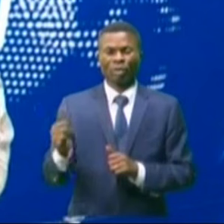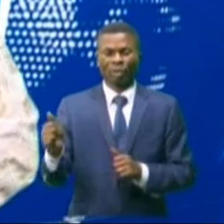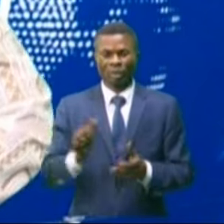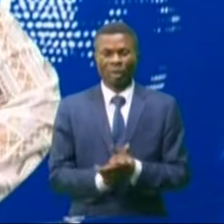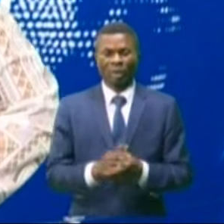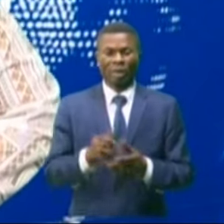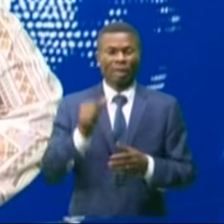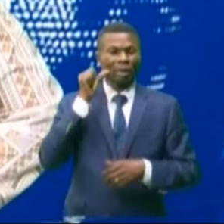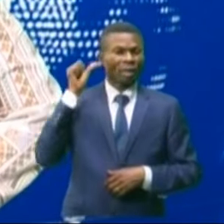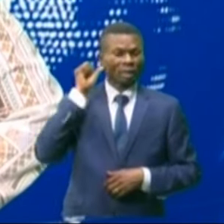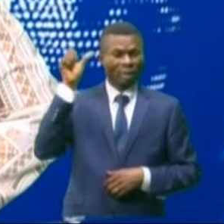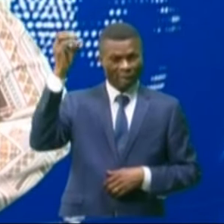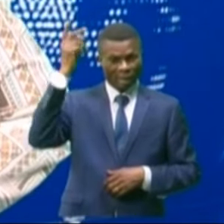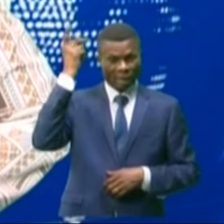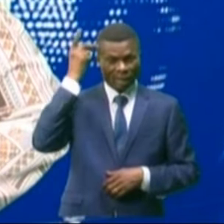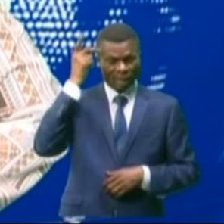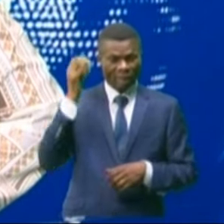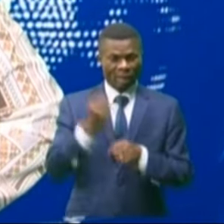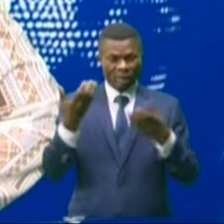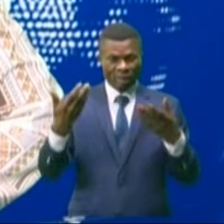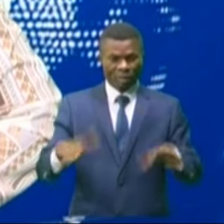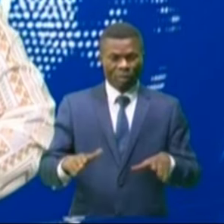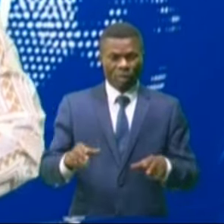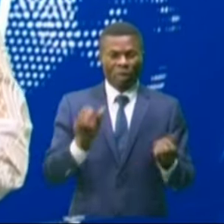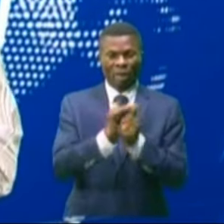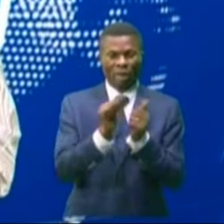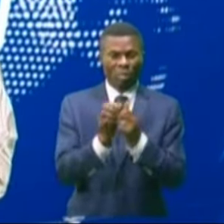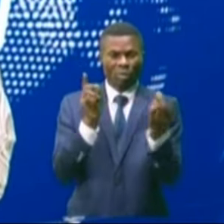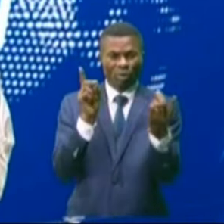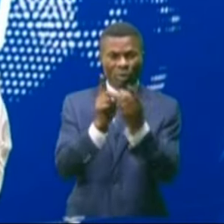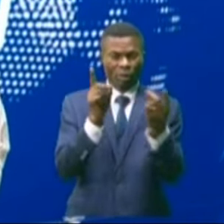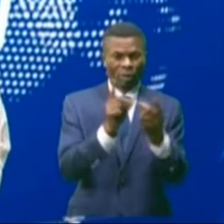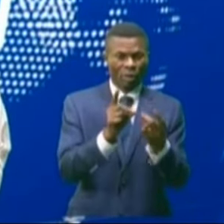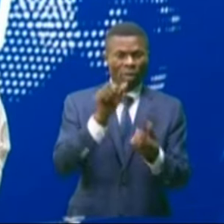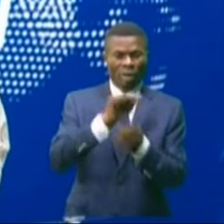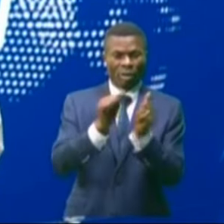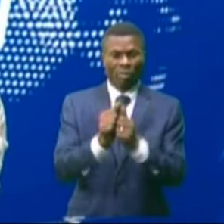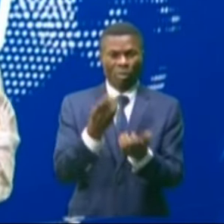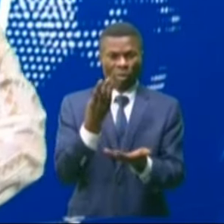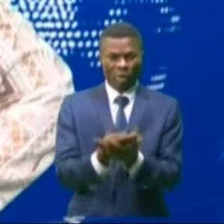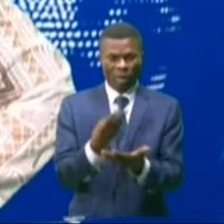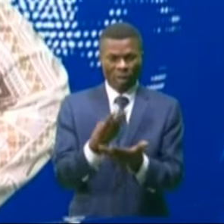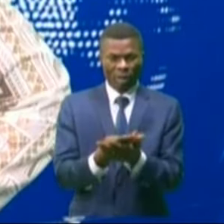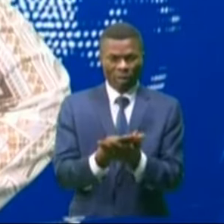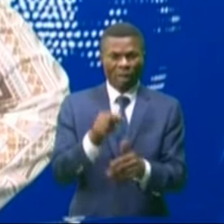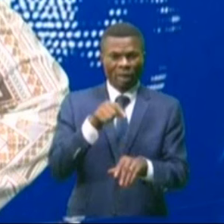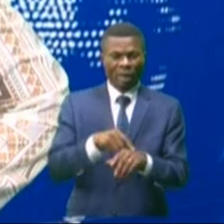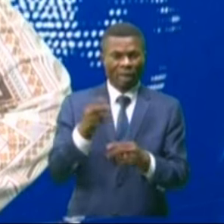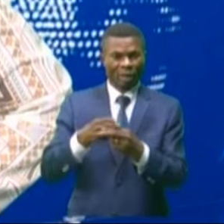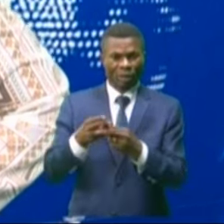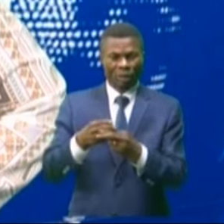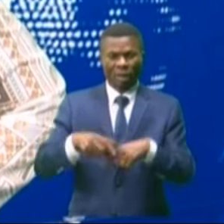clôturé hier à Kinshasa les travaux de consultation pré-budgétaire moyen terme exercice